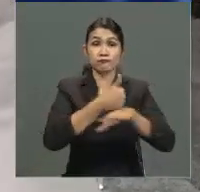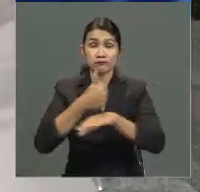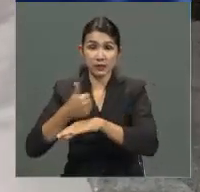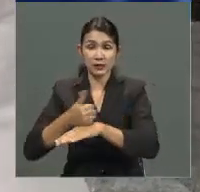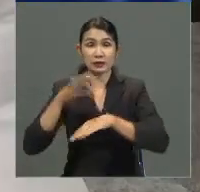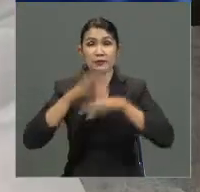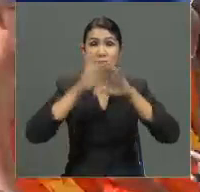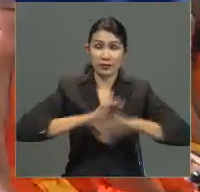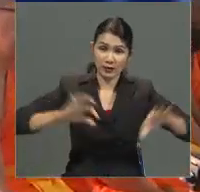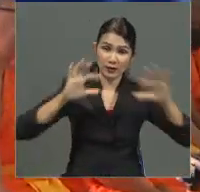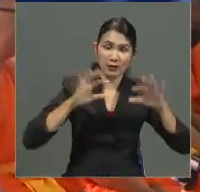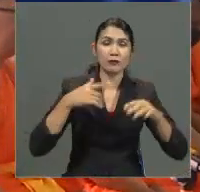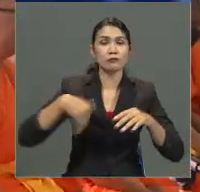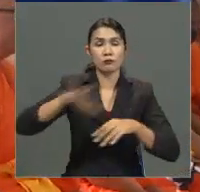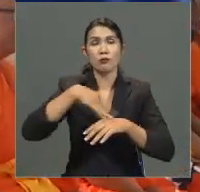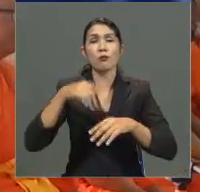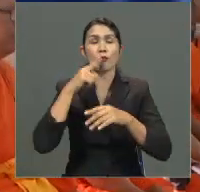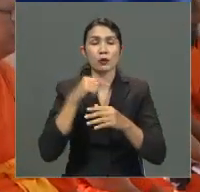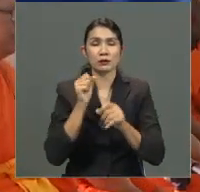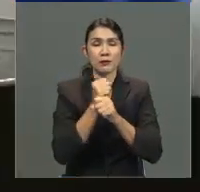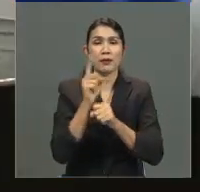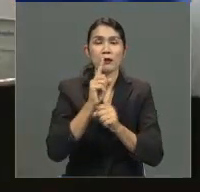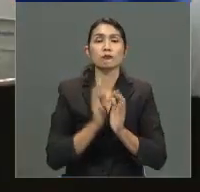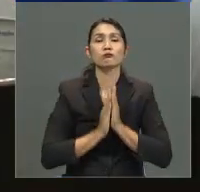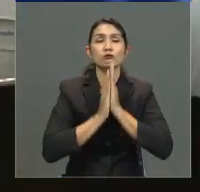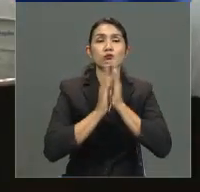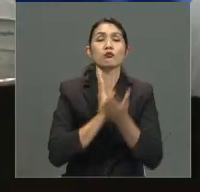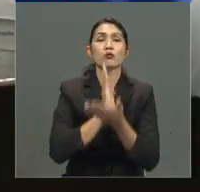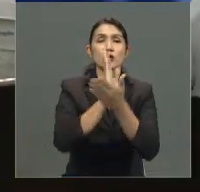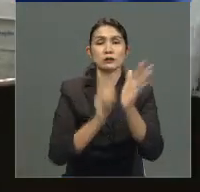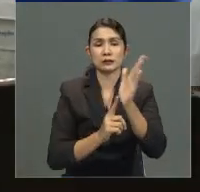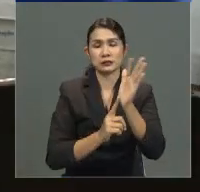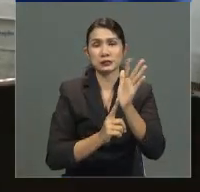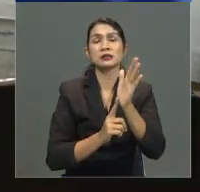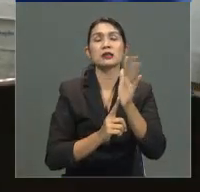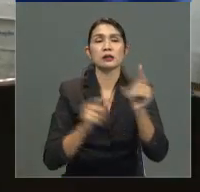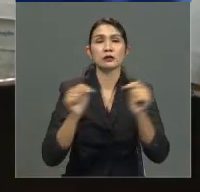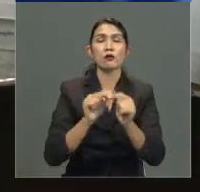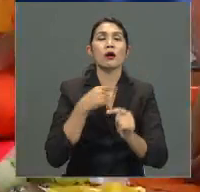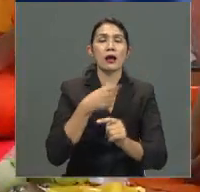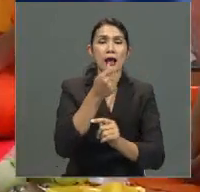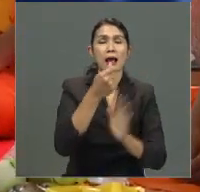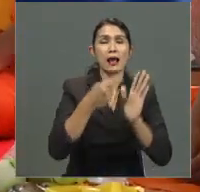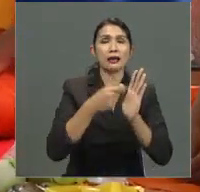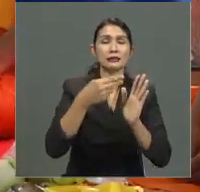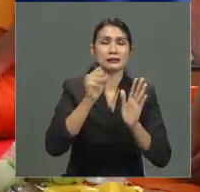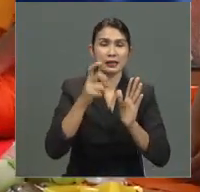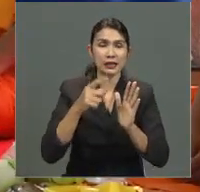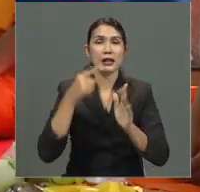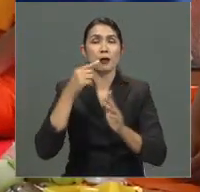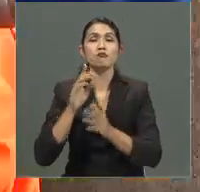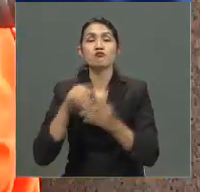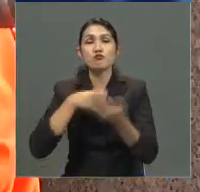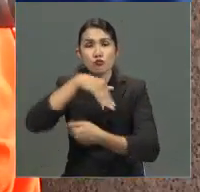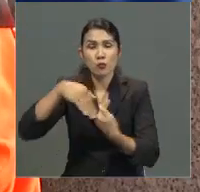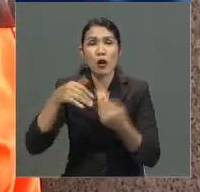ารข้าราชการและเจ้าหน้าที่ร่วมกันทำบุญถวายเทียนพรรษาในวันอาสาฬหบูชาและวันเข้าพรรษาที่วัดไผ่ตันเขตพญ